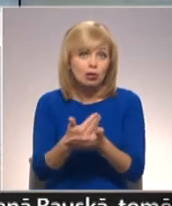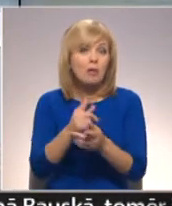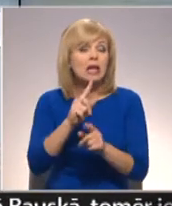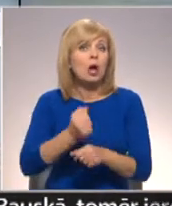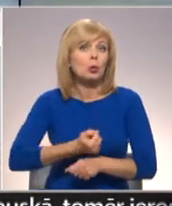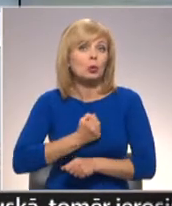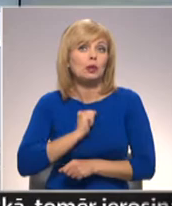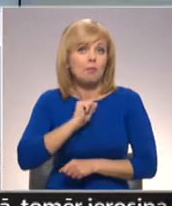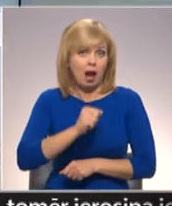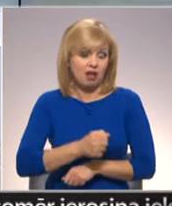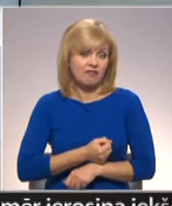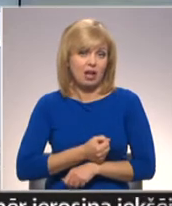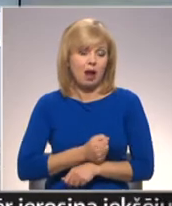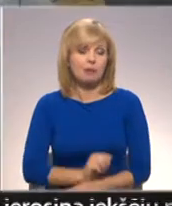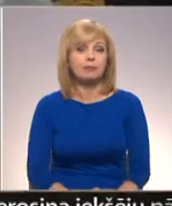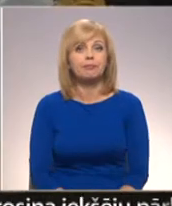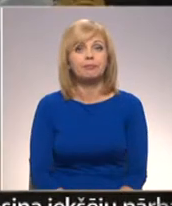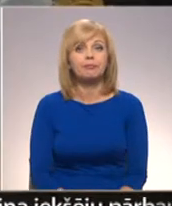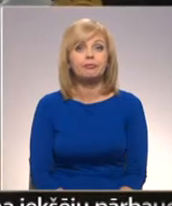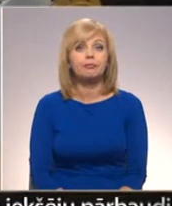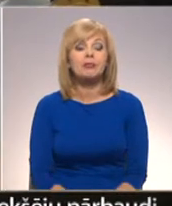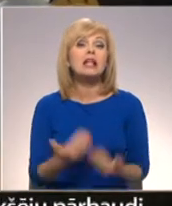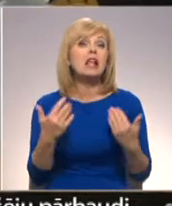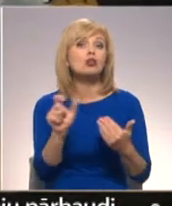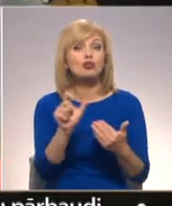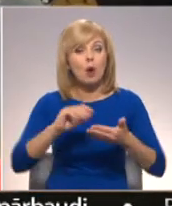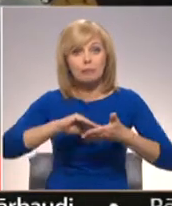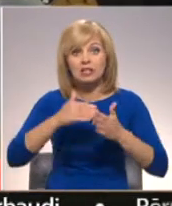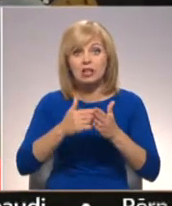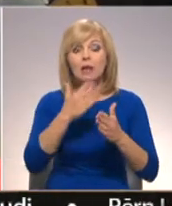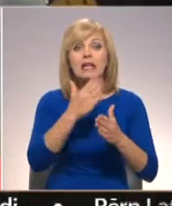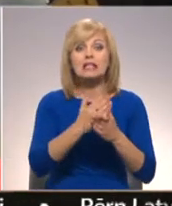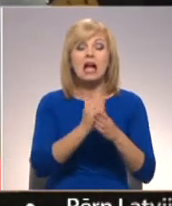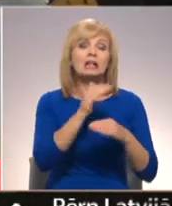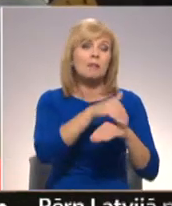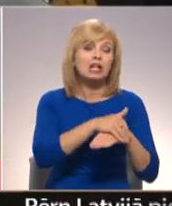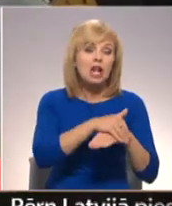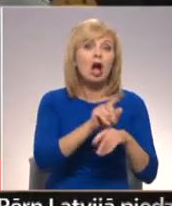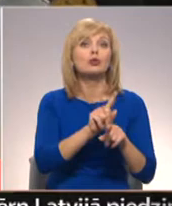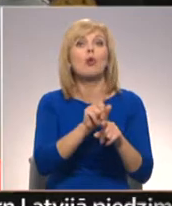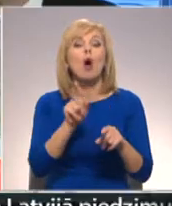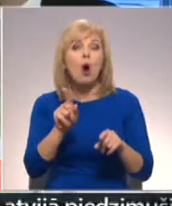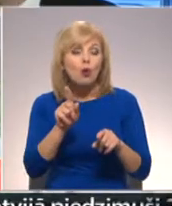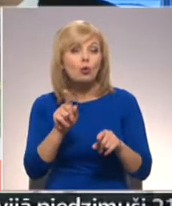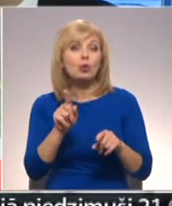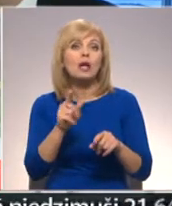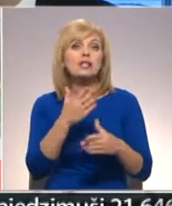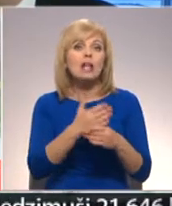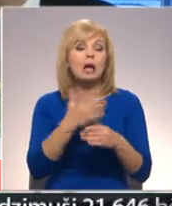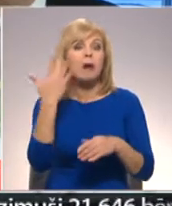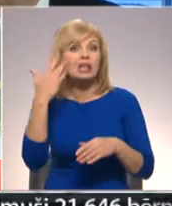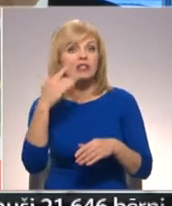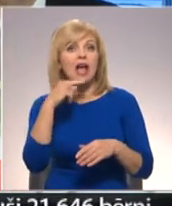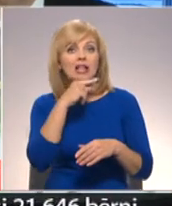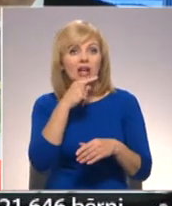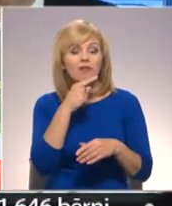Tematu turpina Kārlis Roķis. To, ka šobrīd situācija starp Rietumvalstīm, īpaši ASV un Krieviju, ir sliktas, uzsver daudz Baltijas